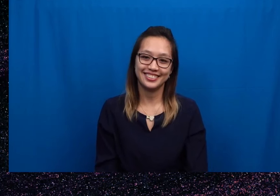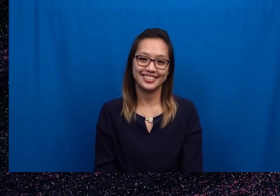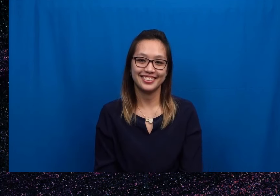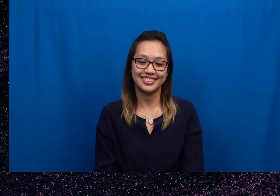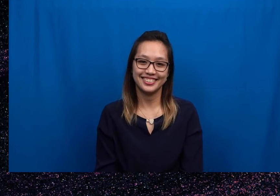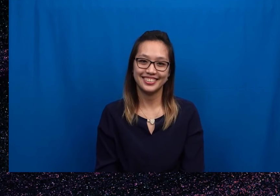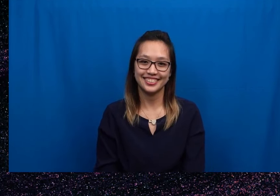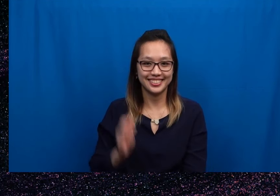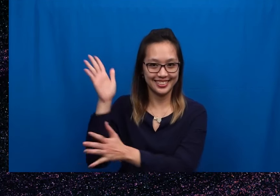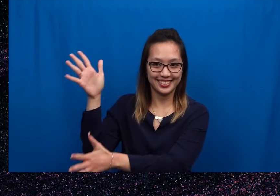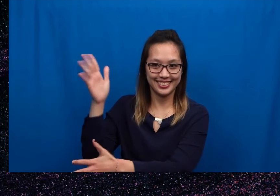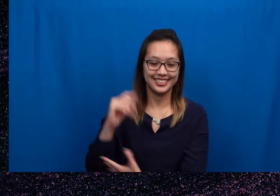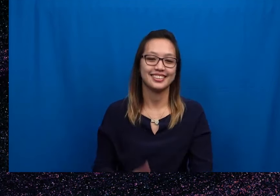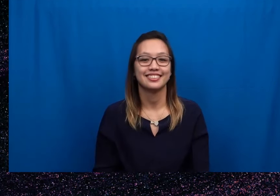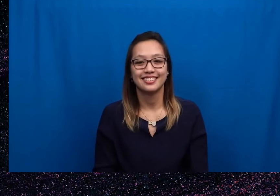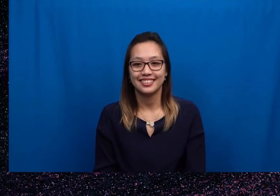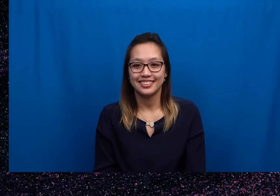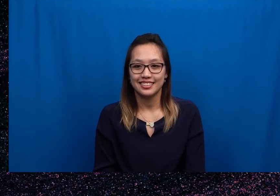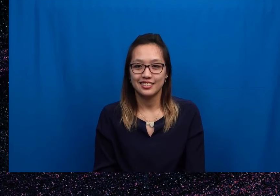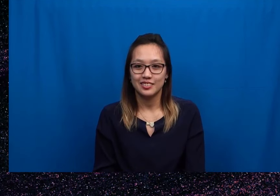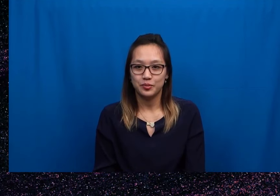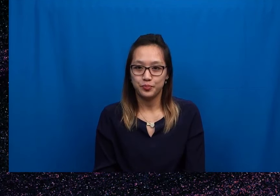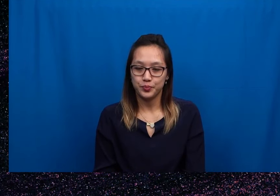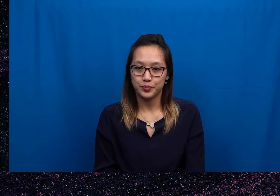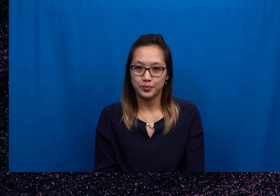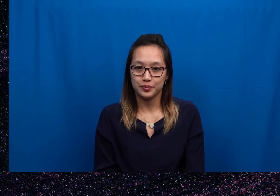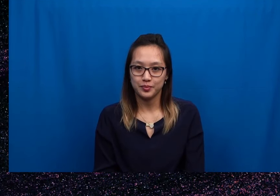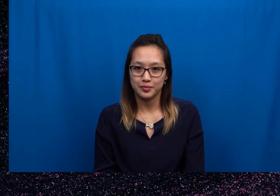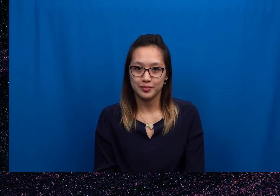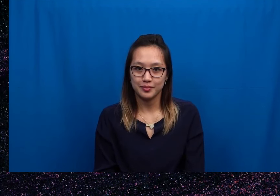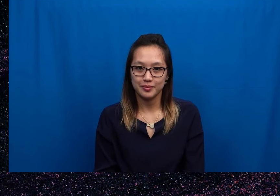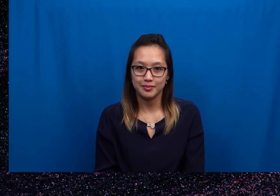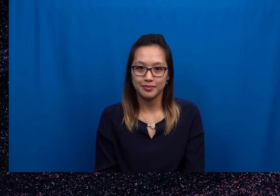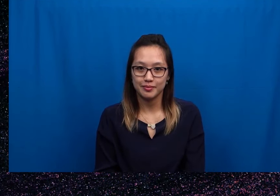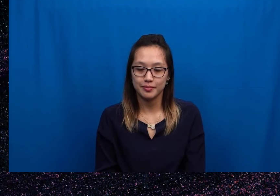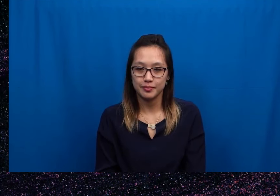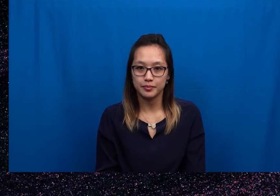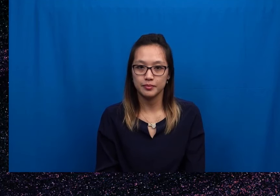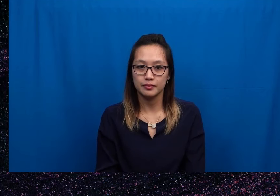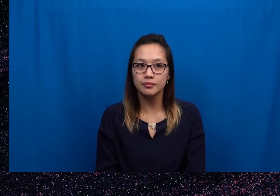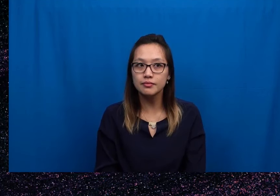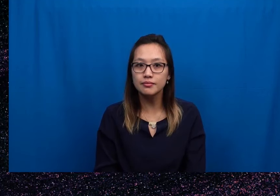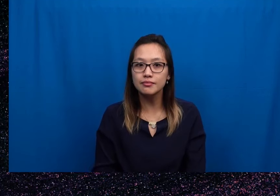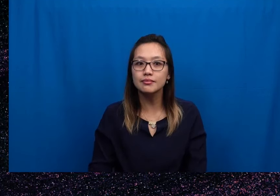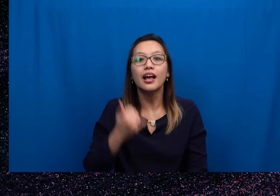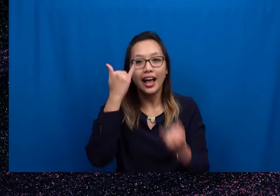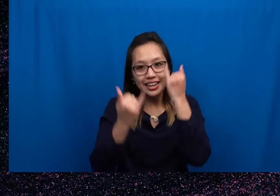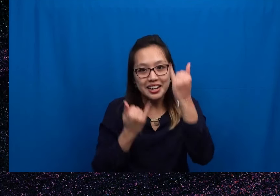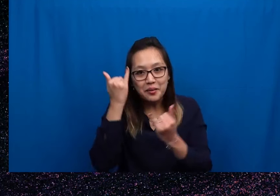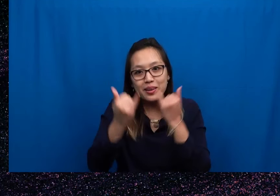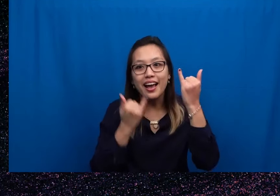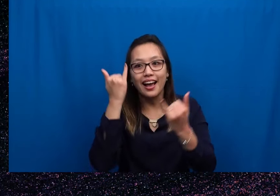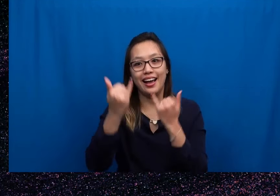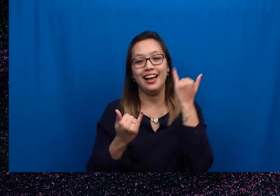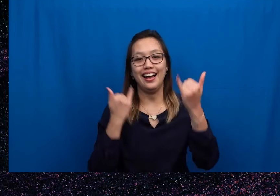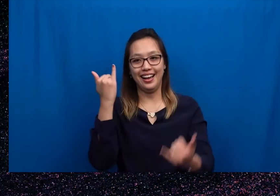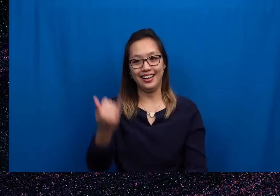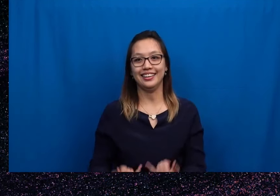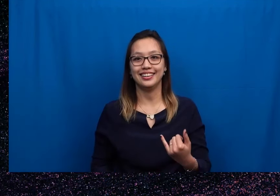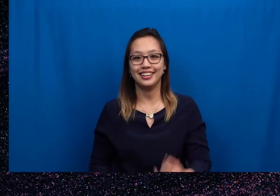kita. Usahamu tidak akan pernah menjadi sia-sia. Yeremia 29 ayat 13 berkata dengan